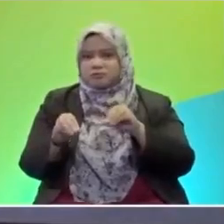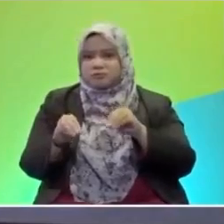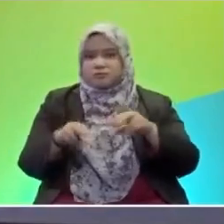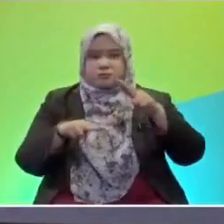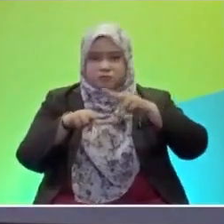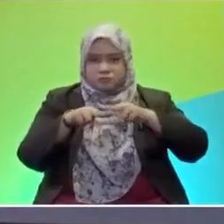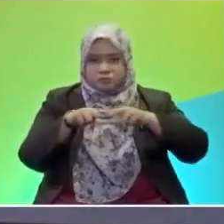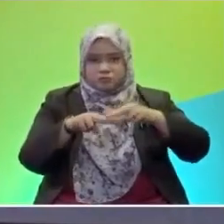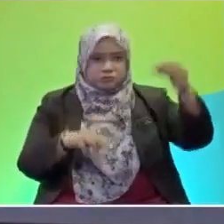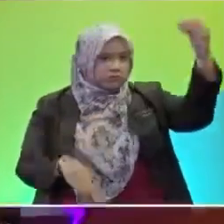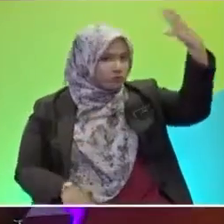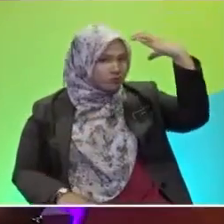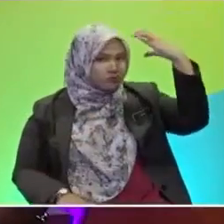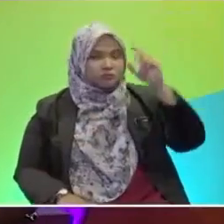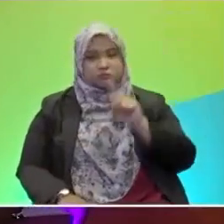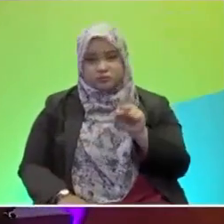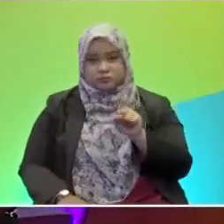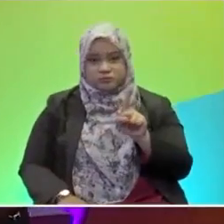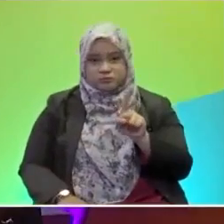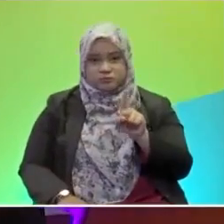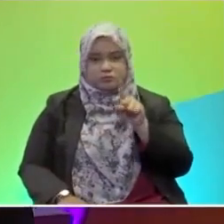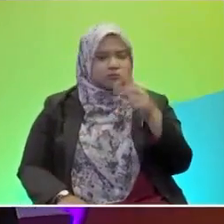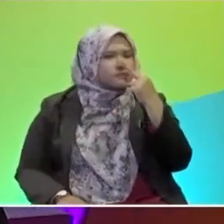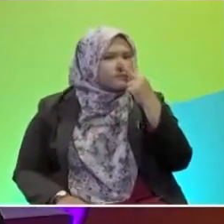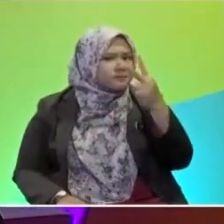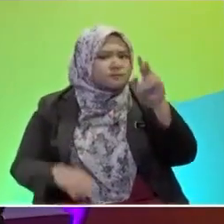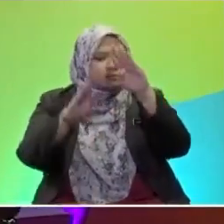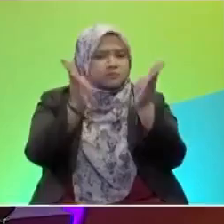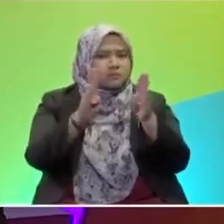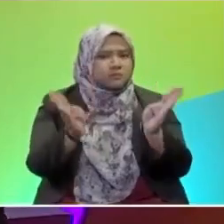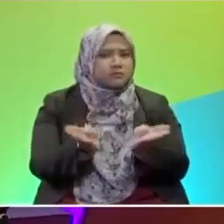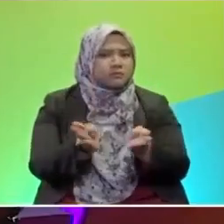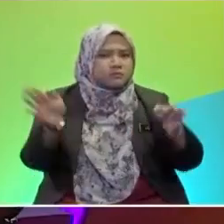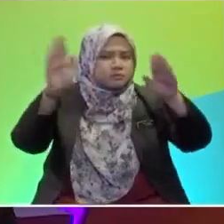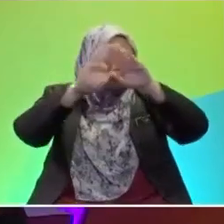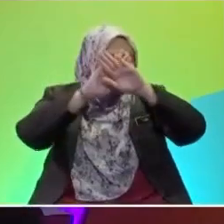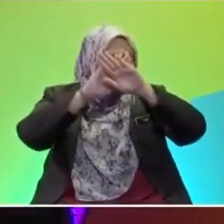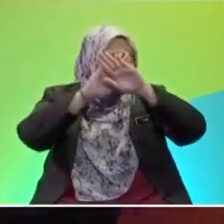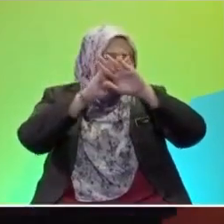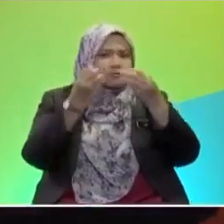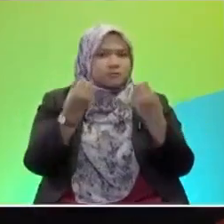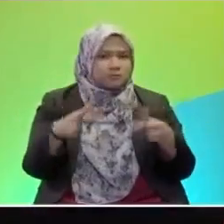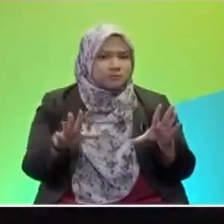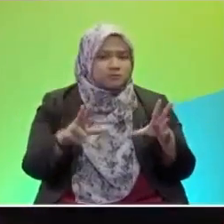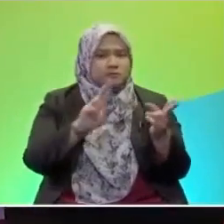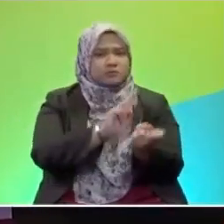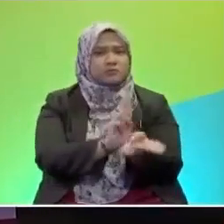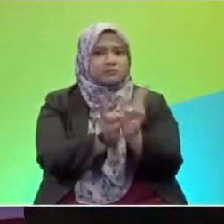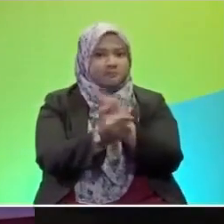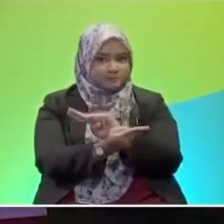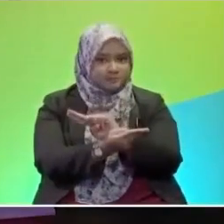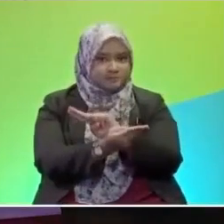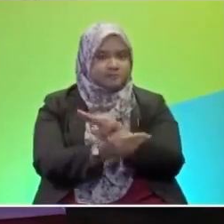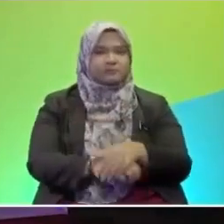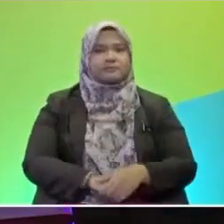bentuk bayang-bayang yang terhasil juga telah berubah ah jadi ini kita simpulkan bahwa